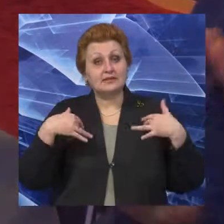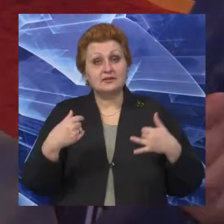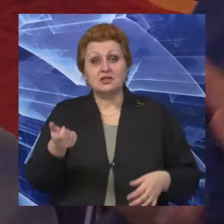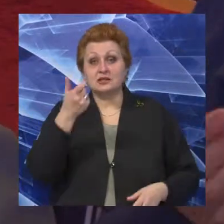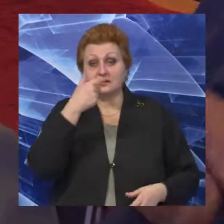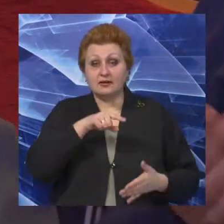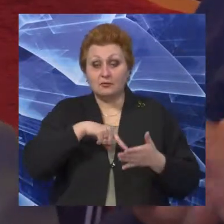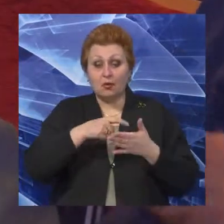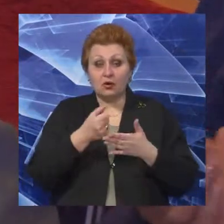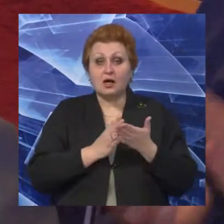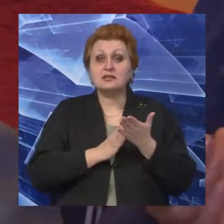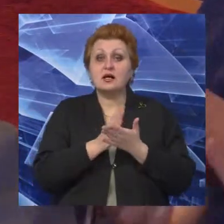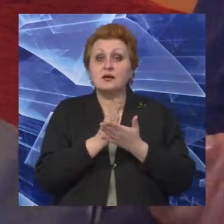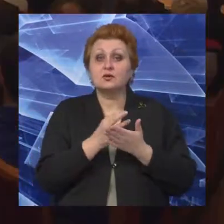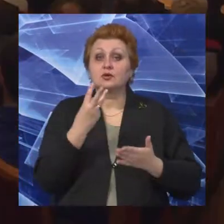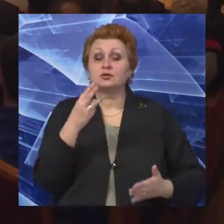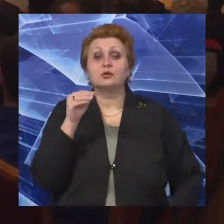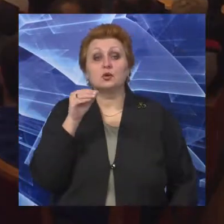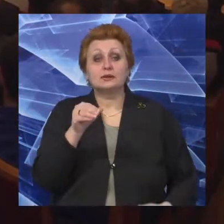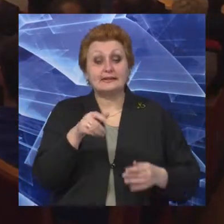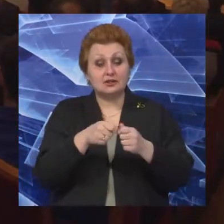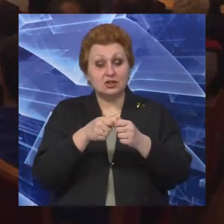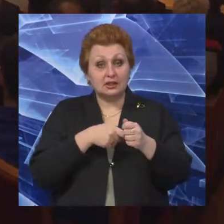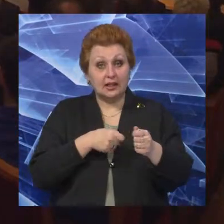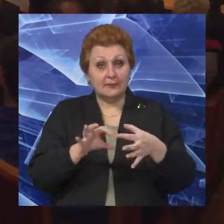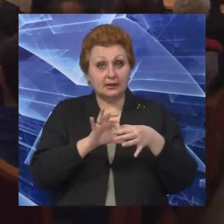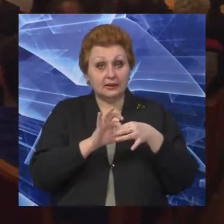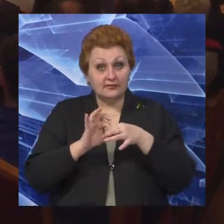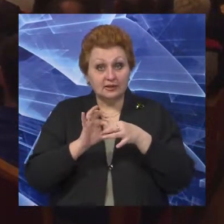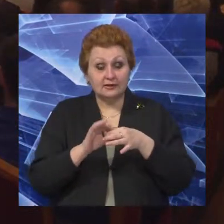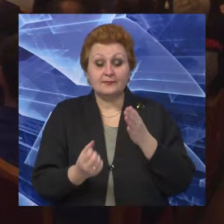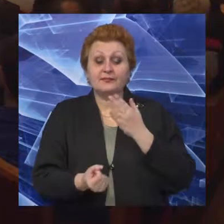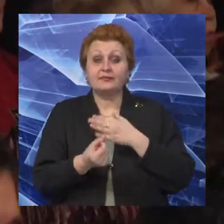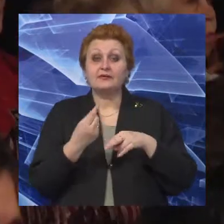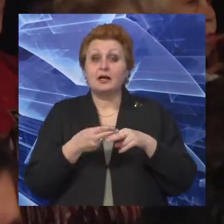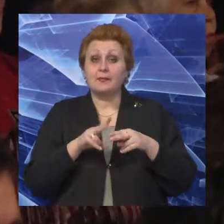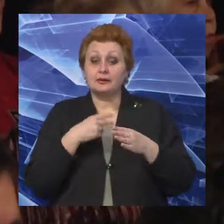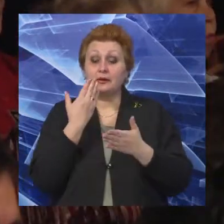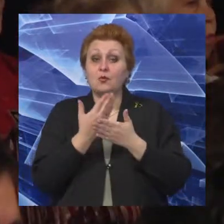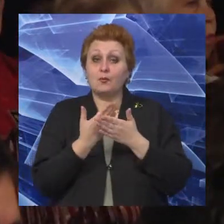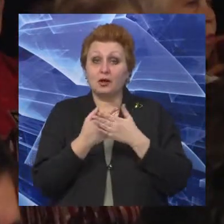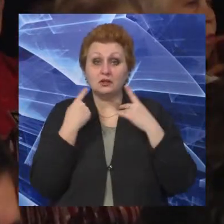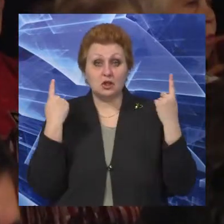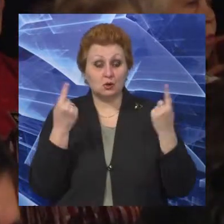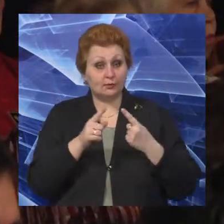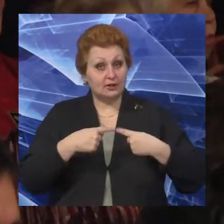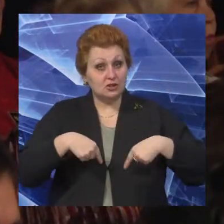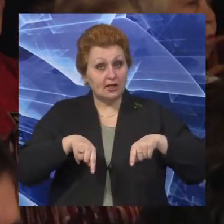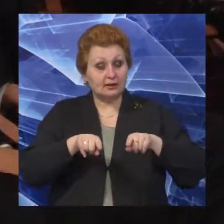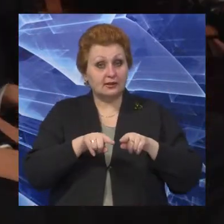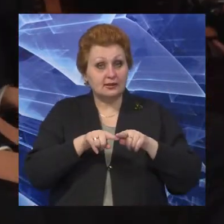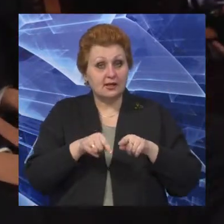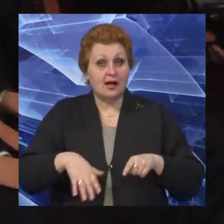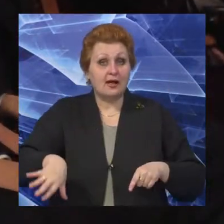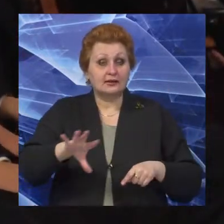Сейчас Ставрополь-Горгаз обслуживает свыше 3000 километров газовых сетей, являясь по этому показателю одним из крупнейших предприятий